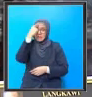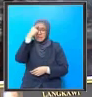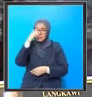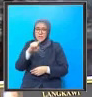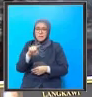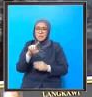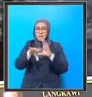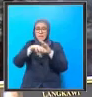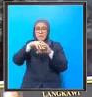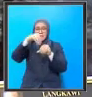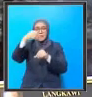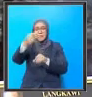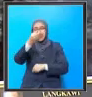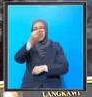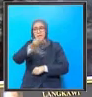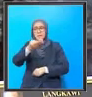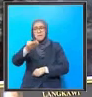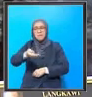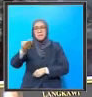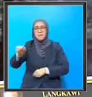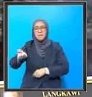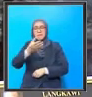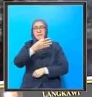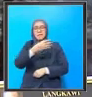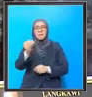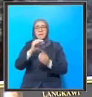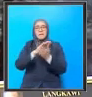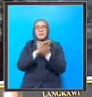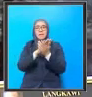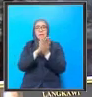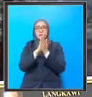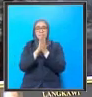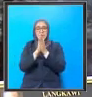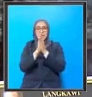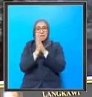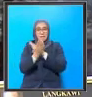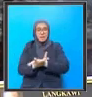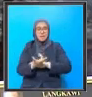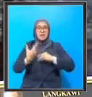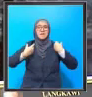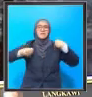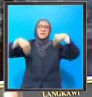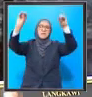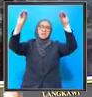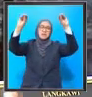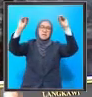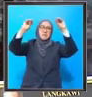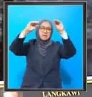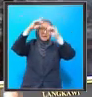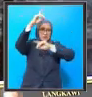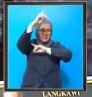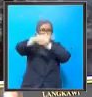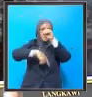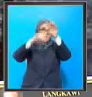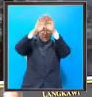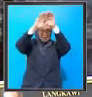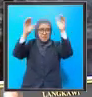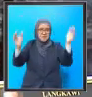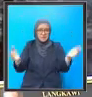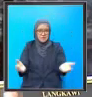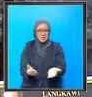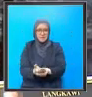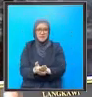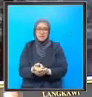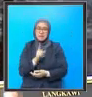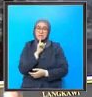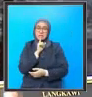mengeluarkan barangan Hai dan menjadi untuk untuk pasaran dunia sebenarnya di Malaysia ini